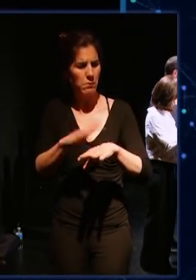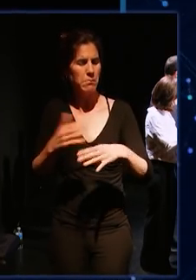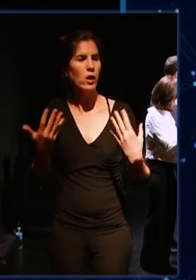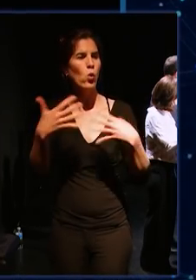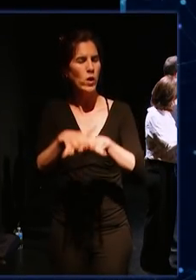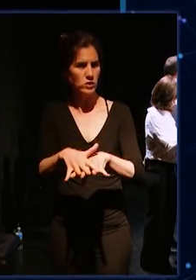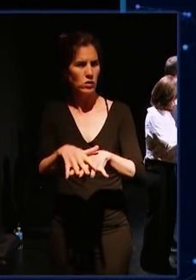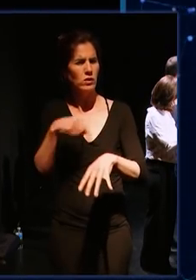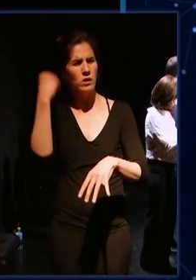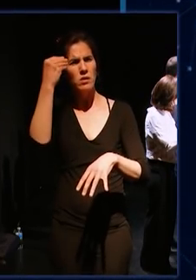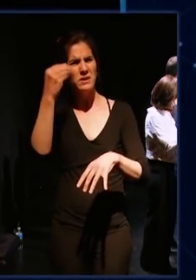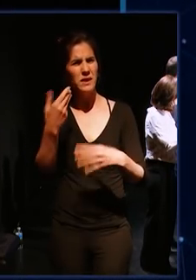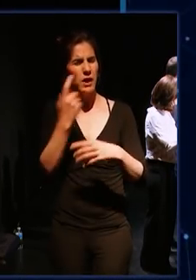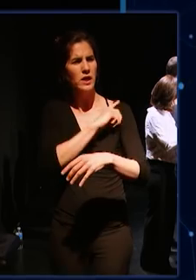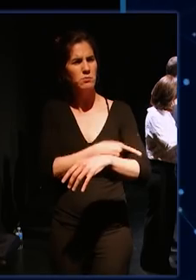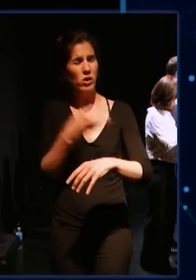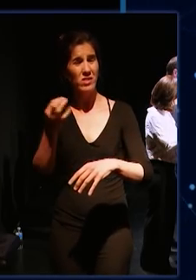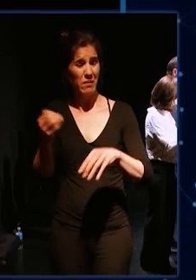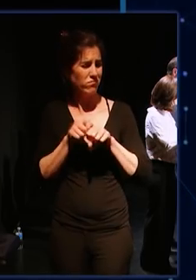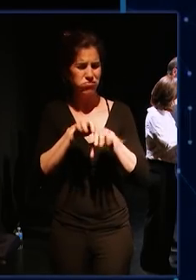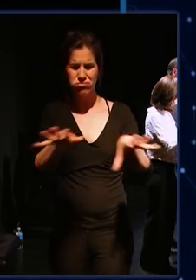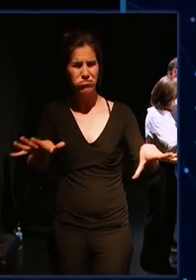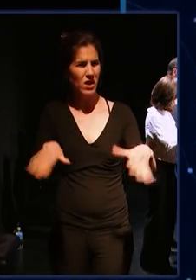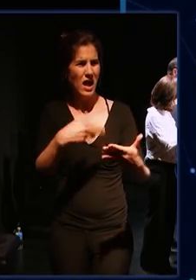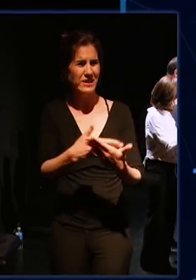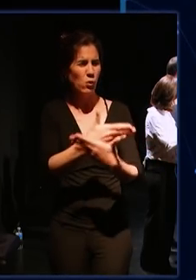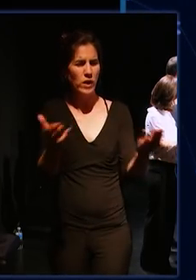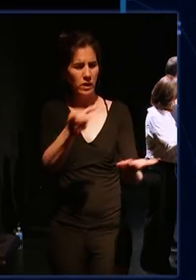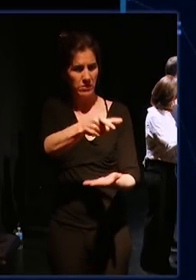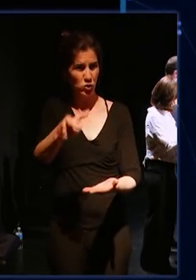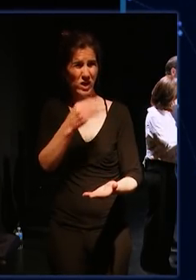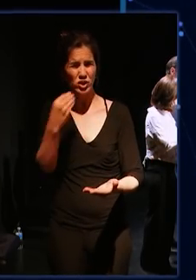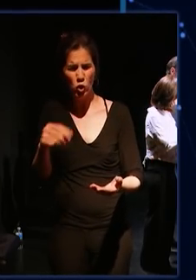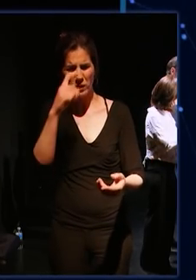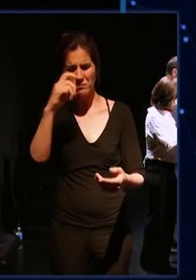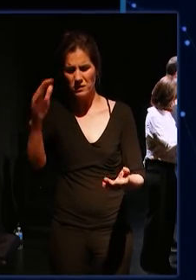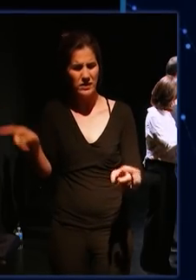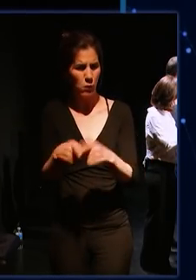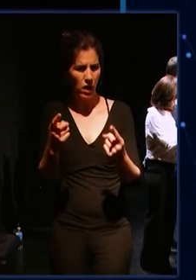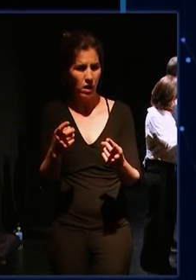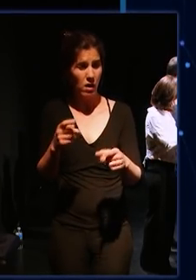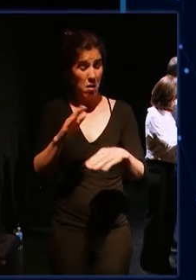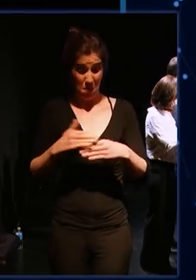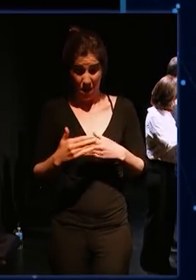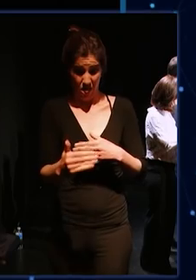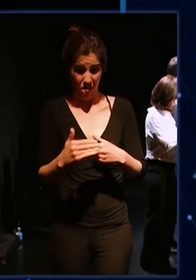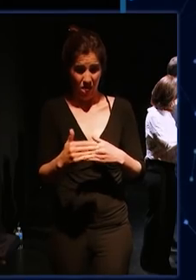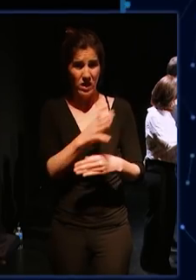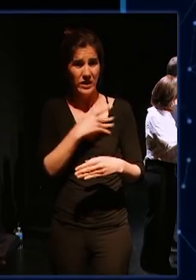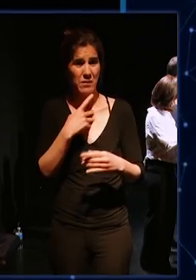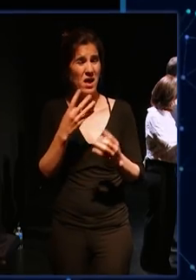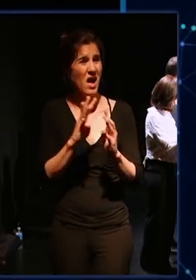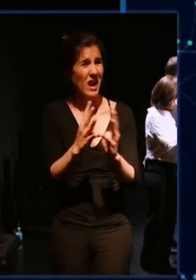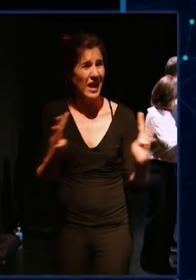tothom, joves, grans, infants, etc. A curt termini, què farem? Canviarem la gespa del camp de futbol, que fa 2 anys que està